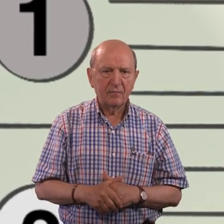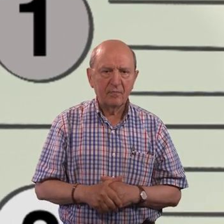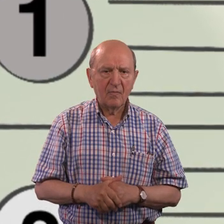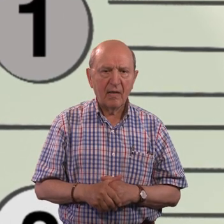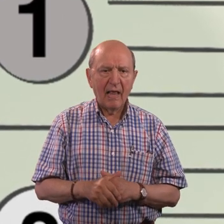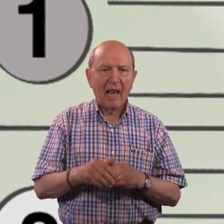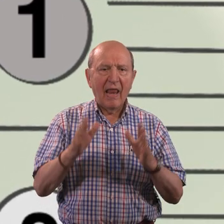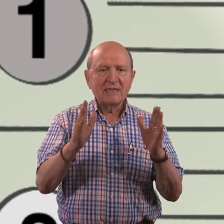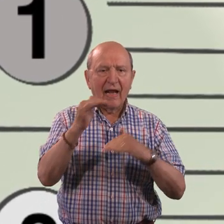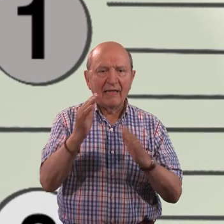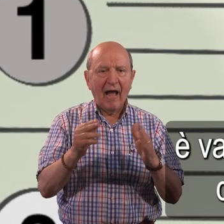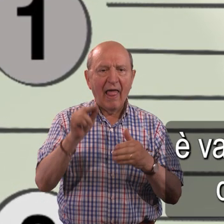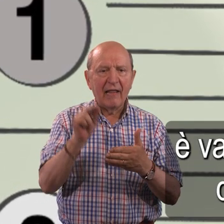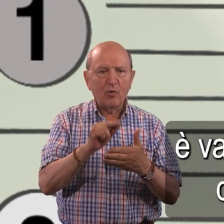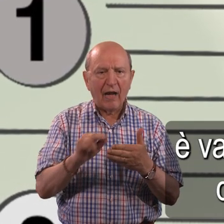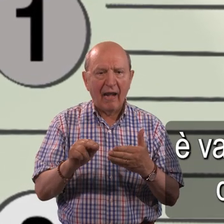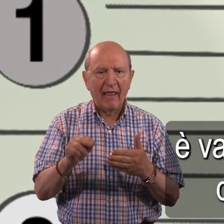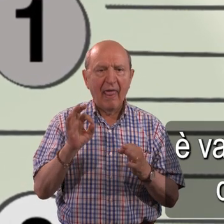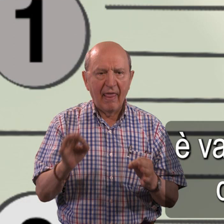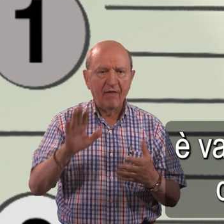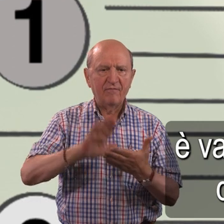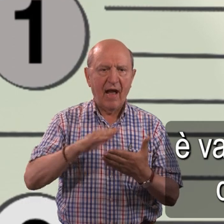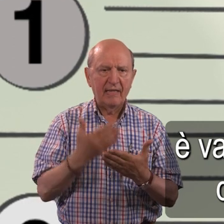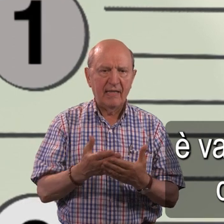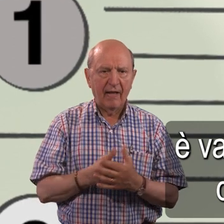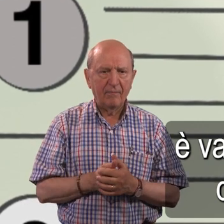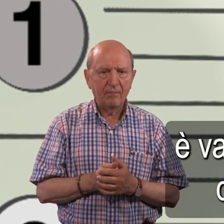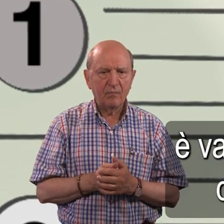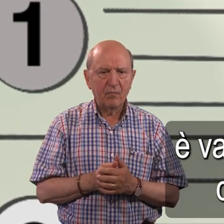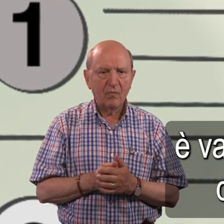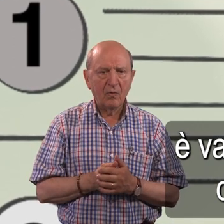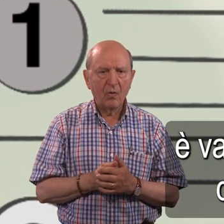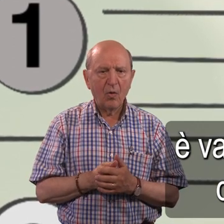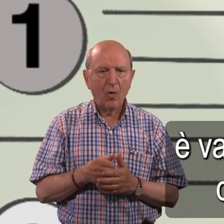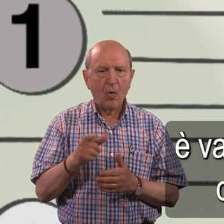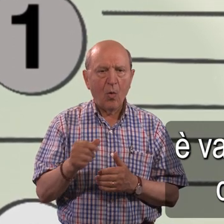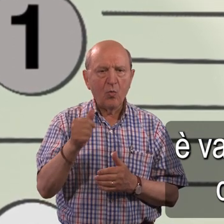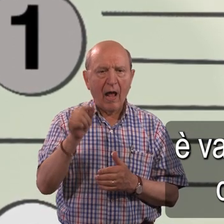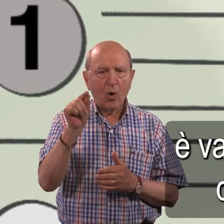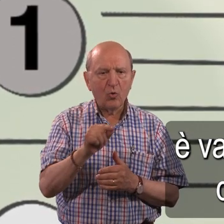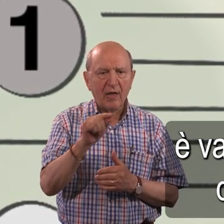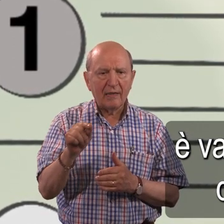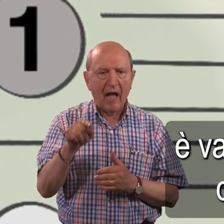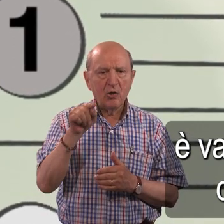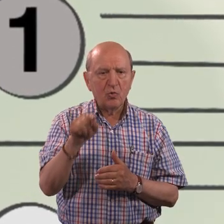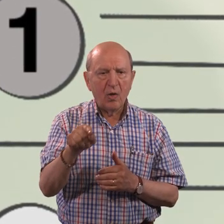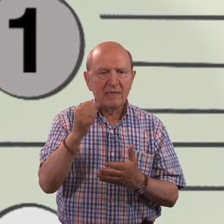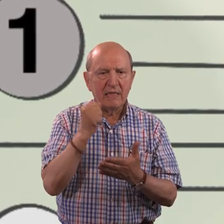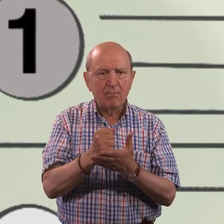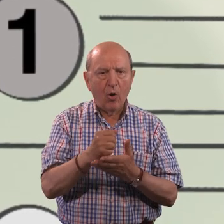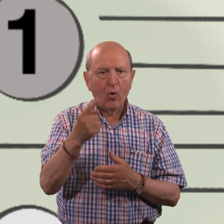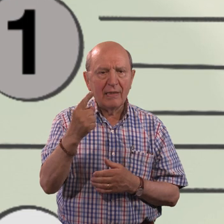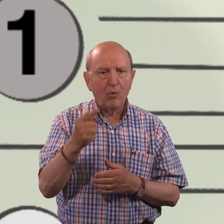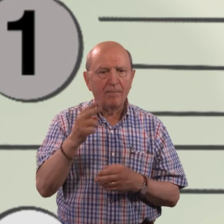la scheda elettorale è valida con una crocetta sul simbolo di un partito o con una crocetta